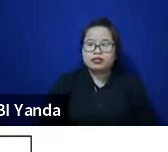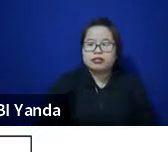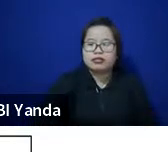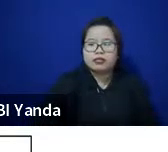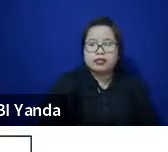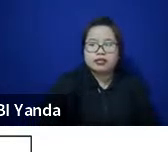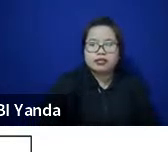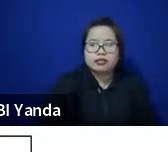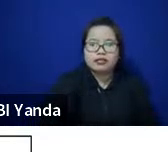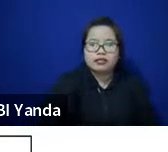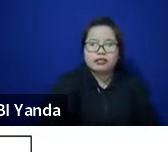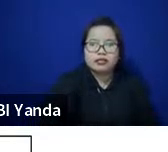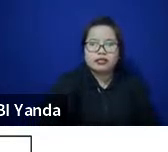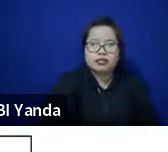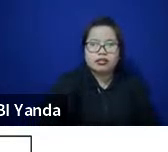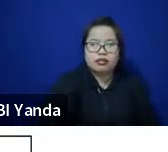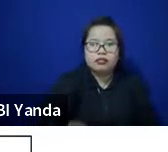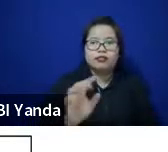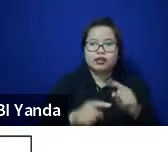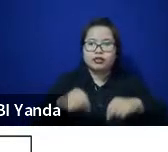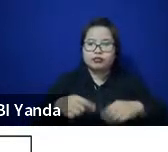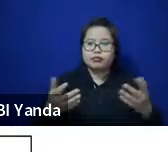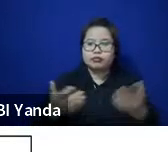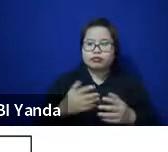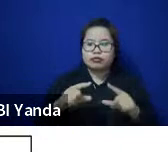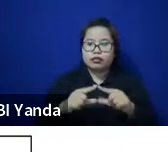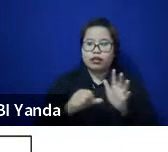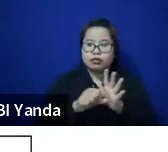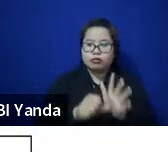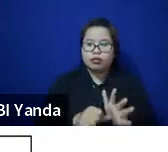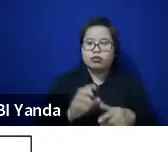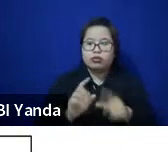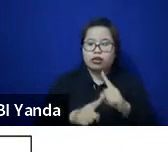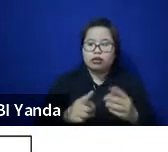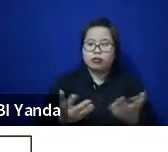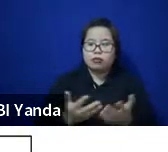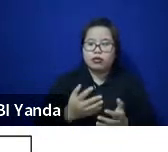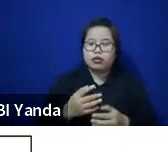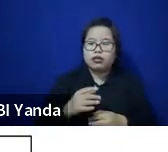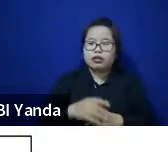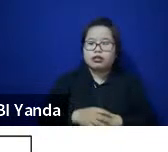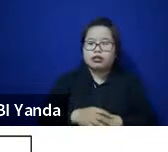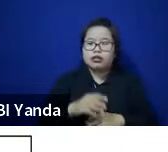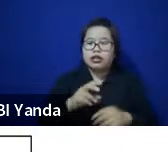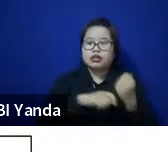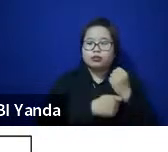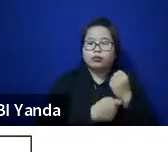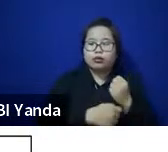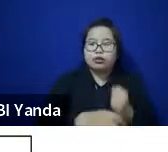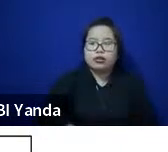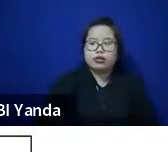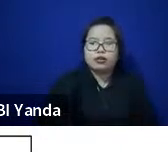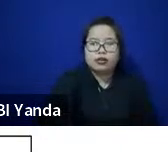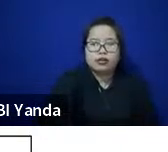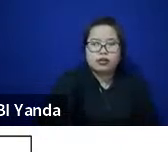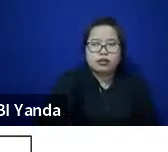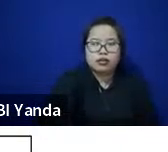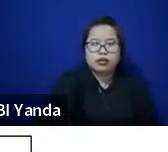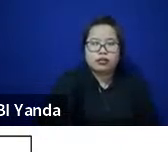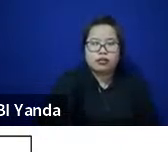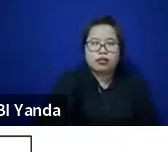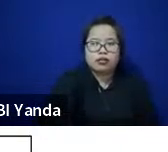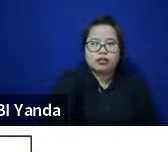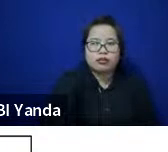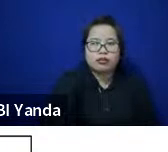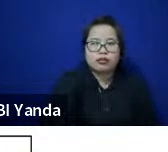Faktanya misalnya terkait alat bantu bahwa memang ada sekitar 71,9% dari responden yang unmet needs ya. Jadi ini